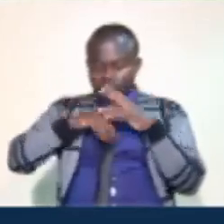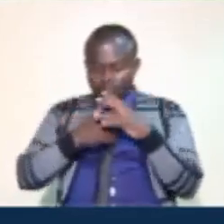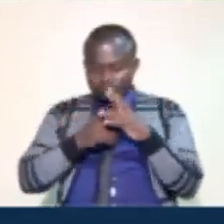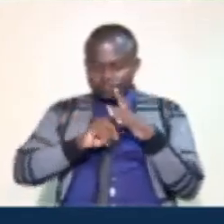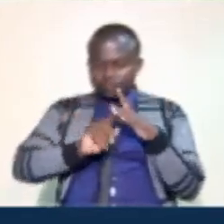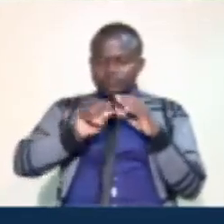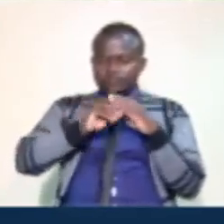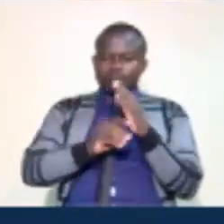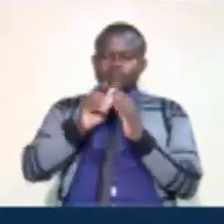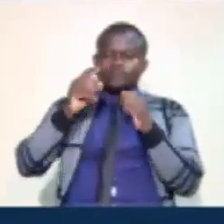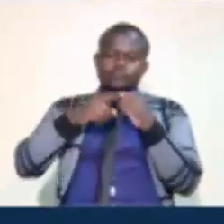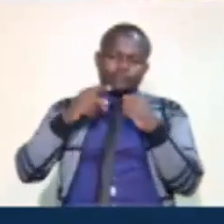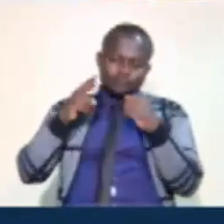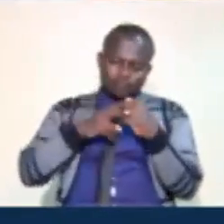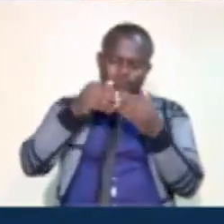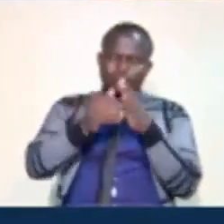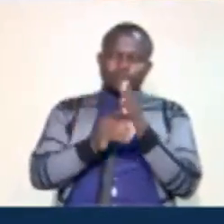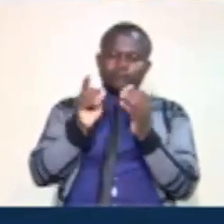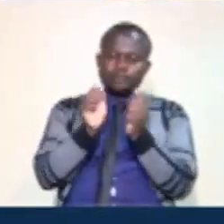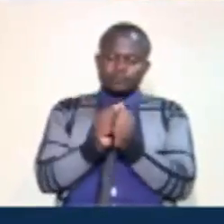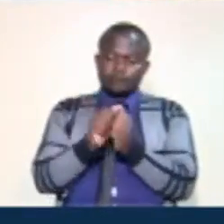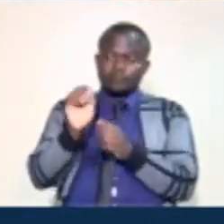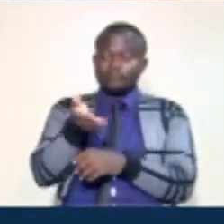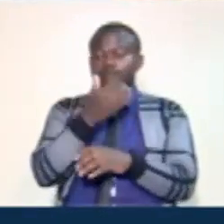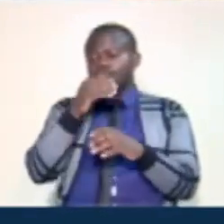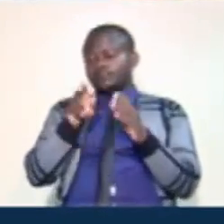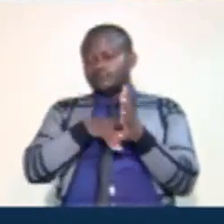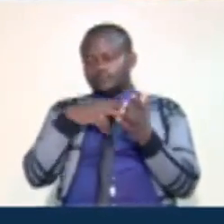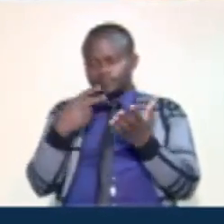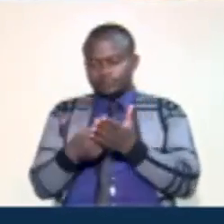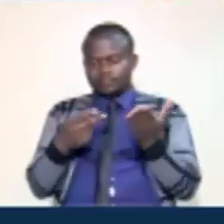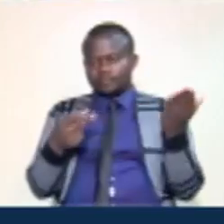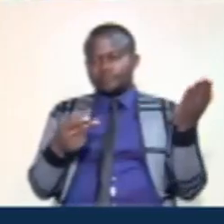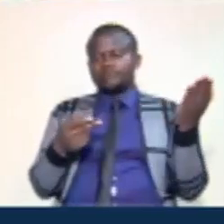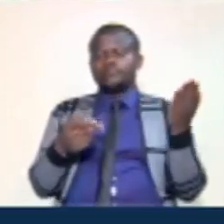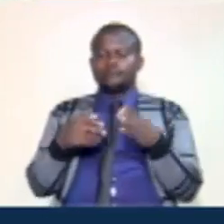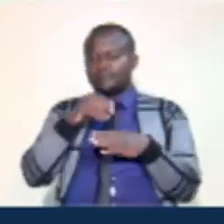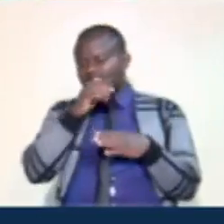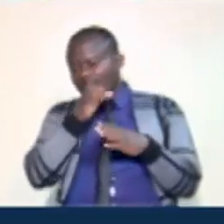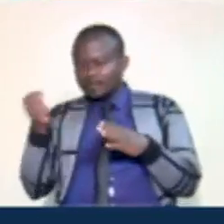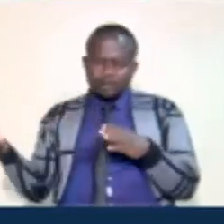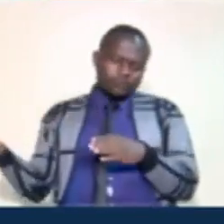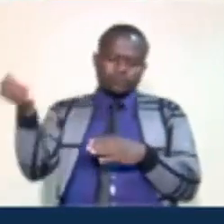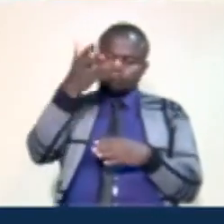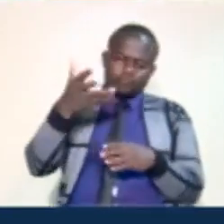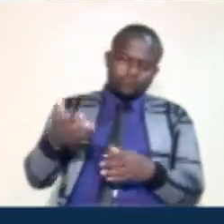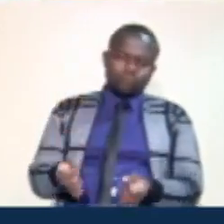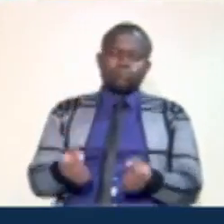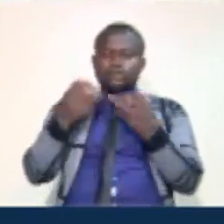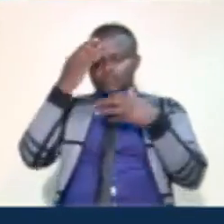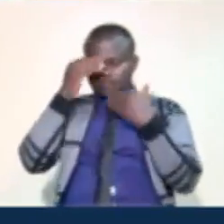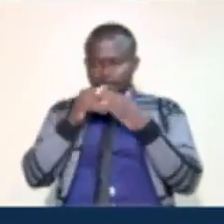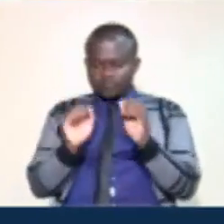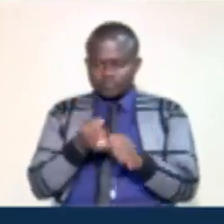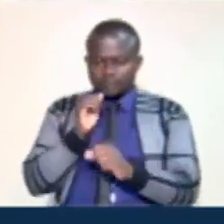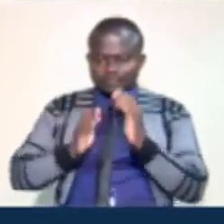guhungiramo 7 kugeza ku itariki 10 bari barananiwe kubakuramo hanze, bataye kubatera amagrenade kugira bacike intege badashobora kuba